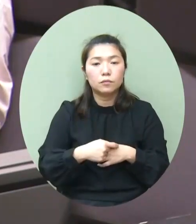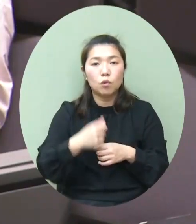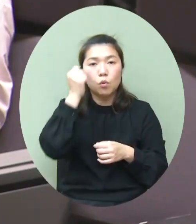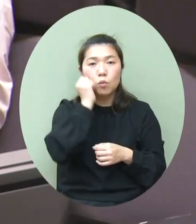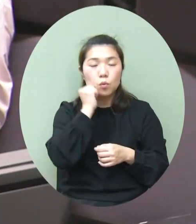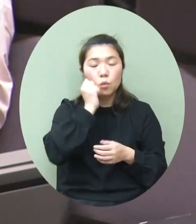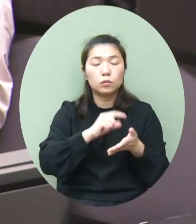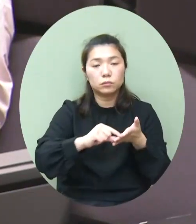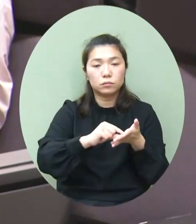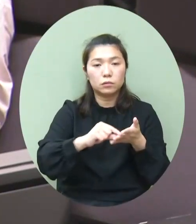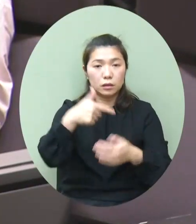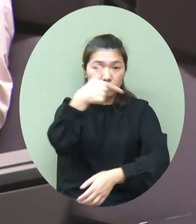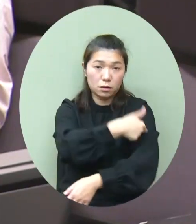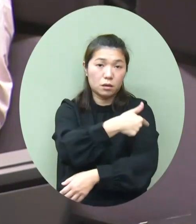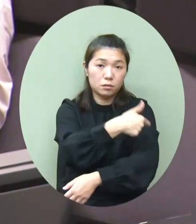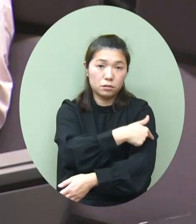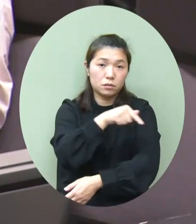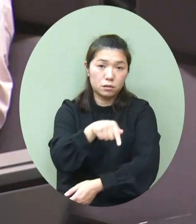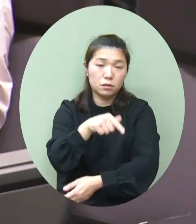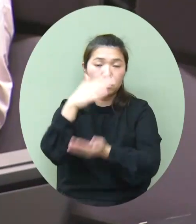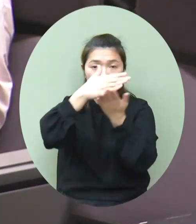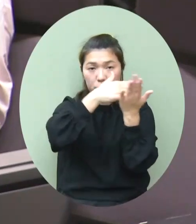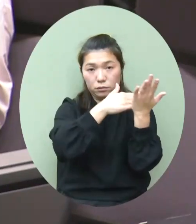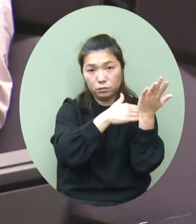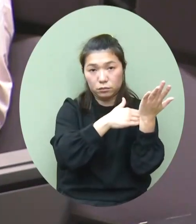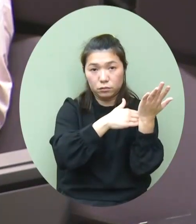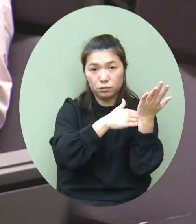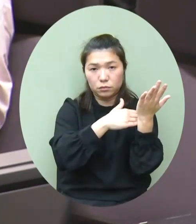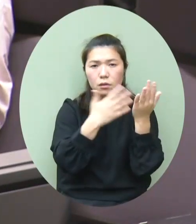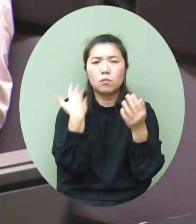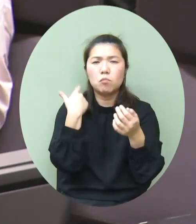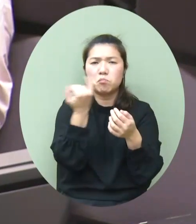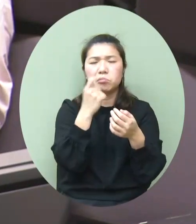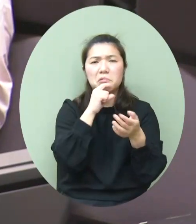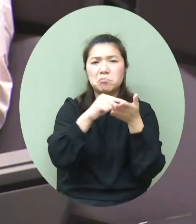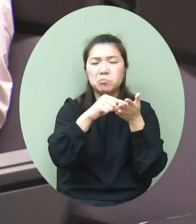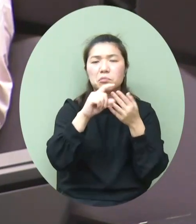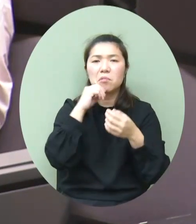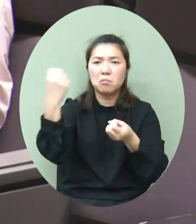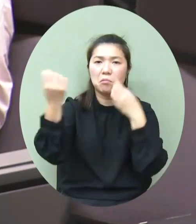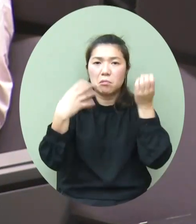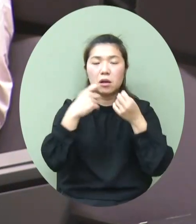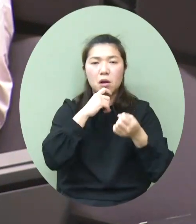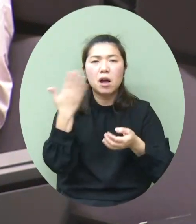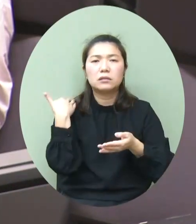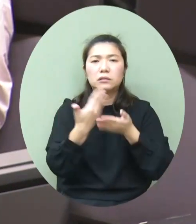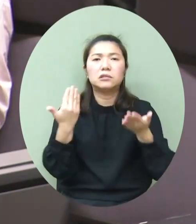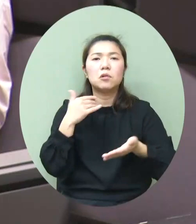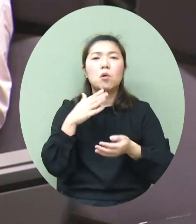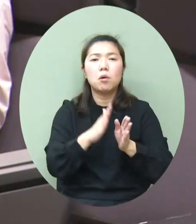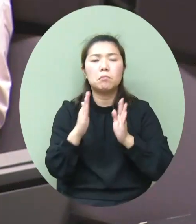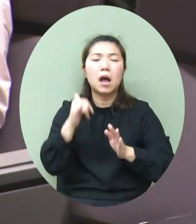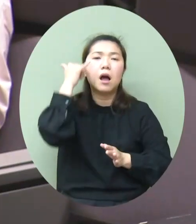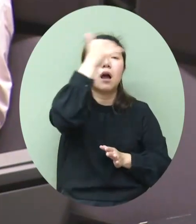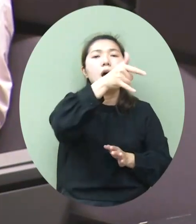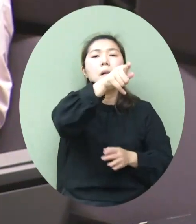第二，关于安老院舍院友最新打针的政策，因为有安老院舍跟我们说原本有一个安